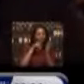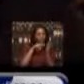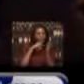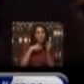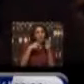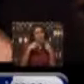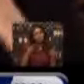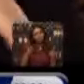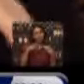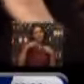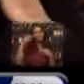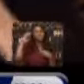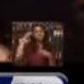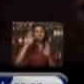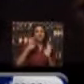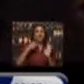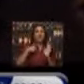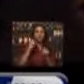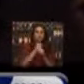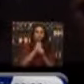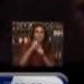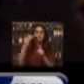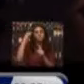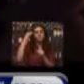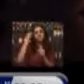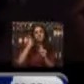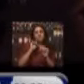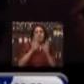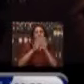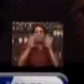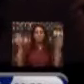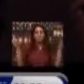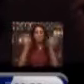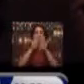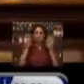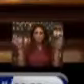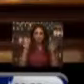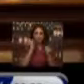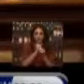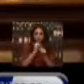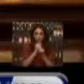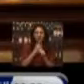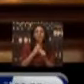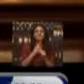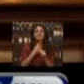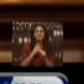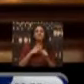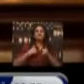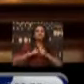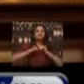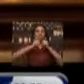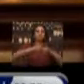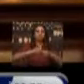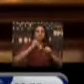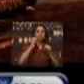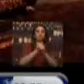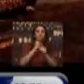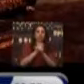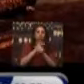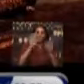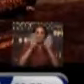فيعني بمزاجي كده عملت مسرح طبعا. وانا كان نفسي اعمله قوي.